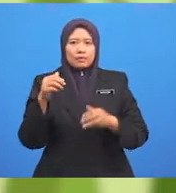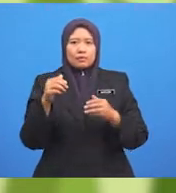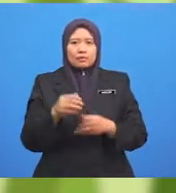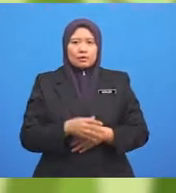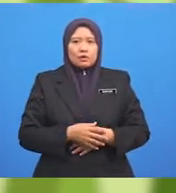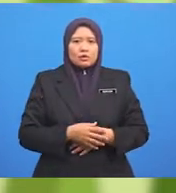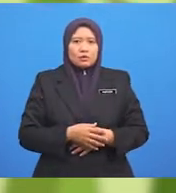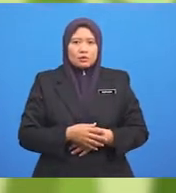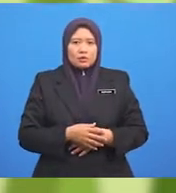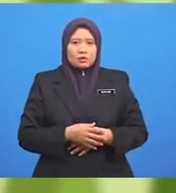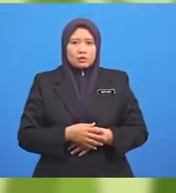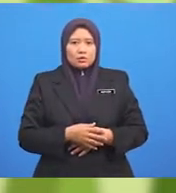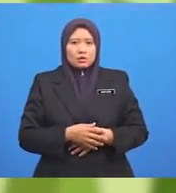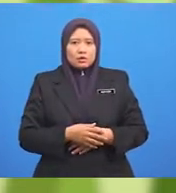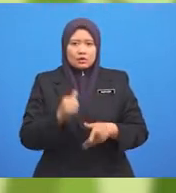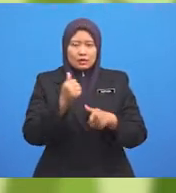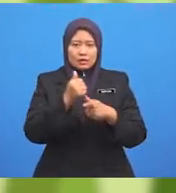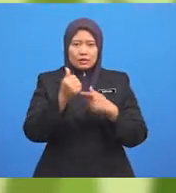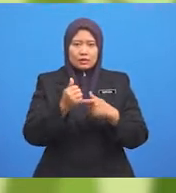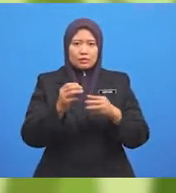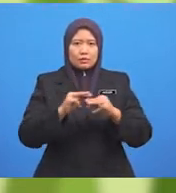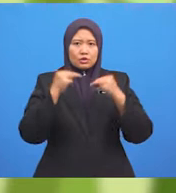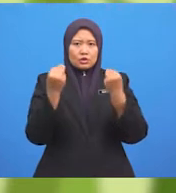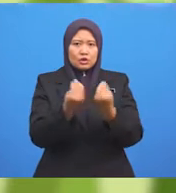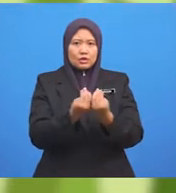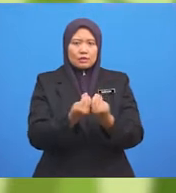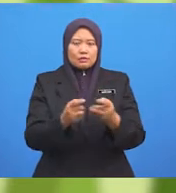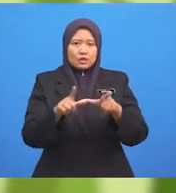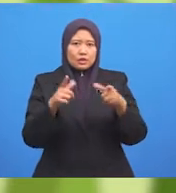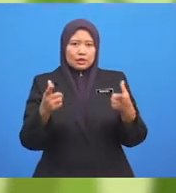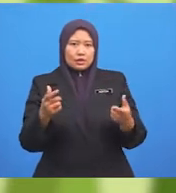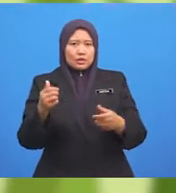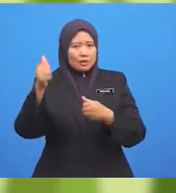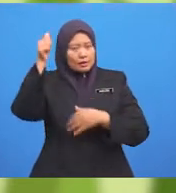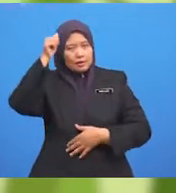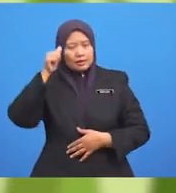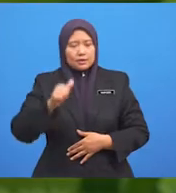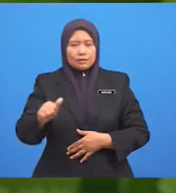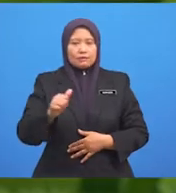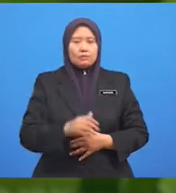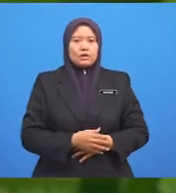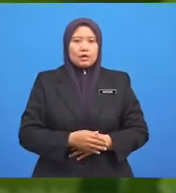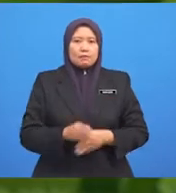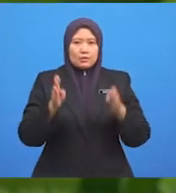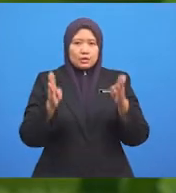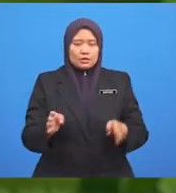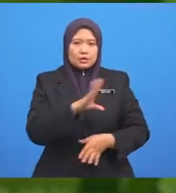hidup. Oleh itu, perpaduan negara akan dapat dicapai.